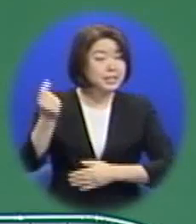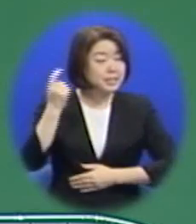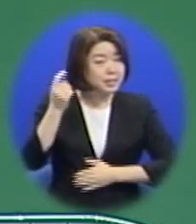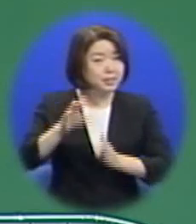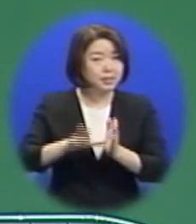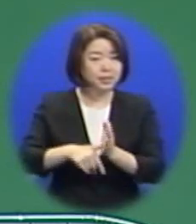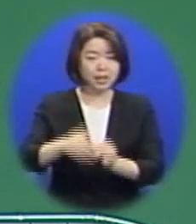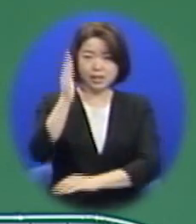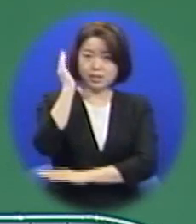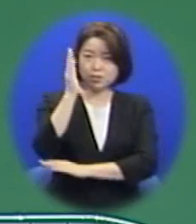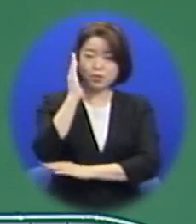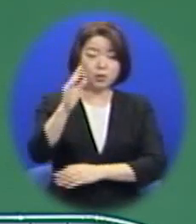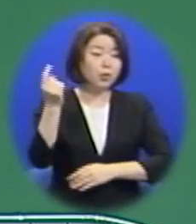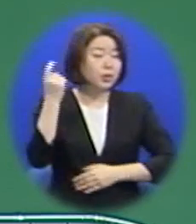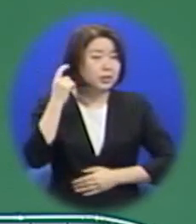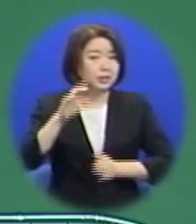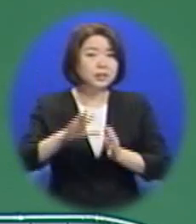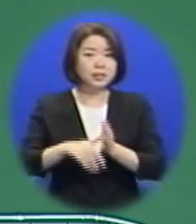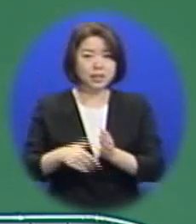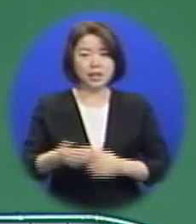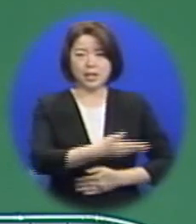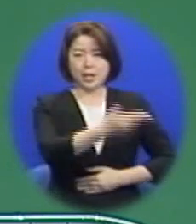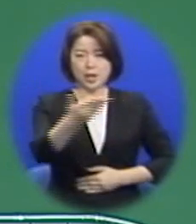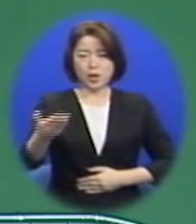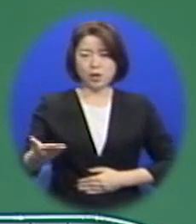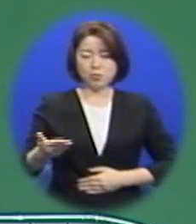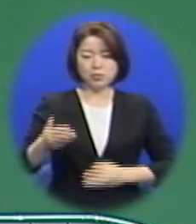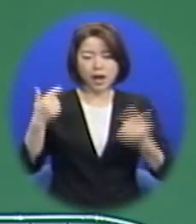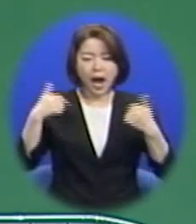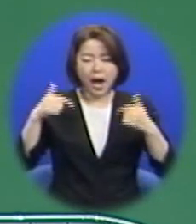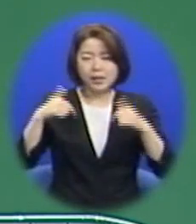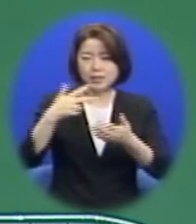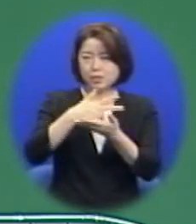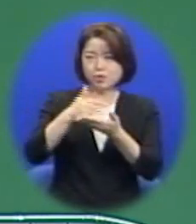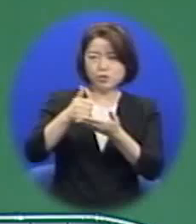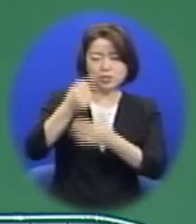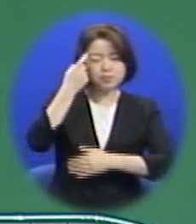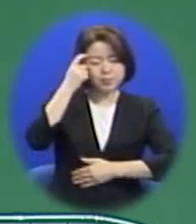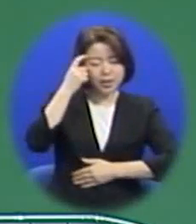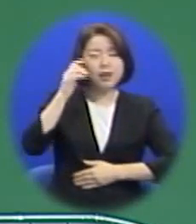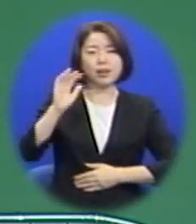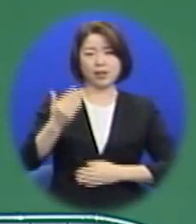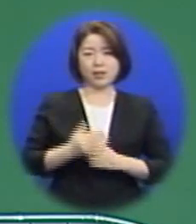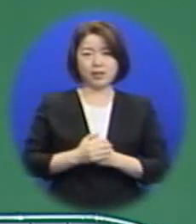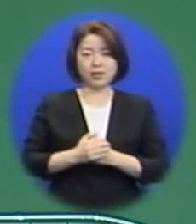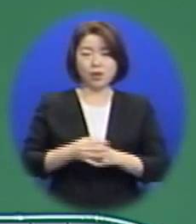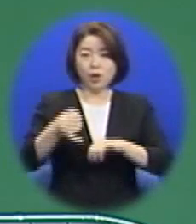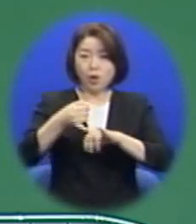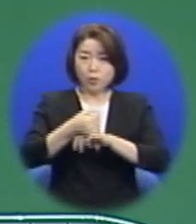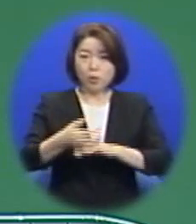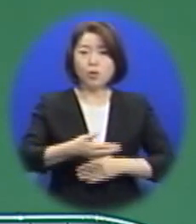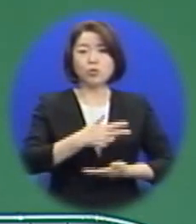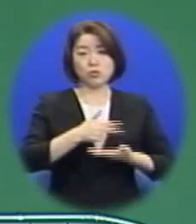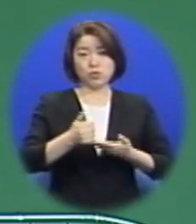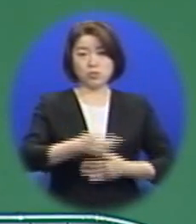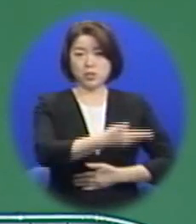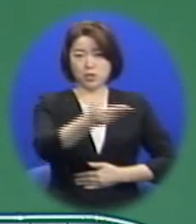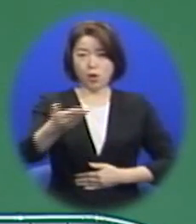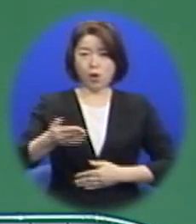설교를 들을 때 여러분은 주님을 의식하셔야 합니다. 반드시 주님께서 여러분에게